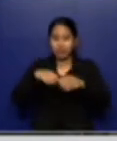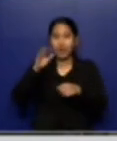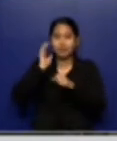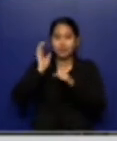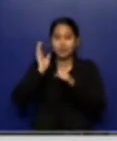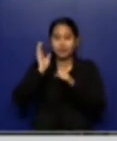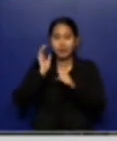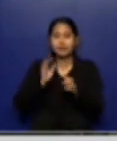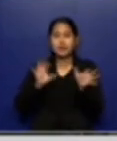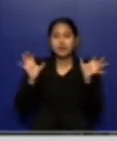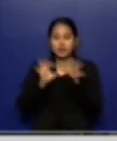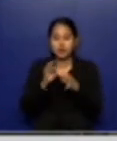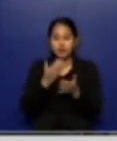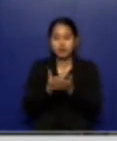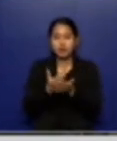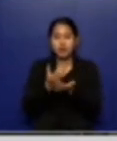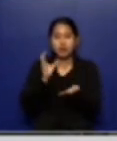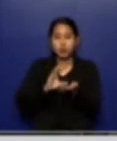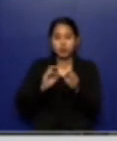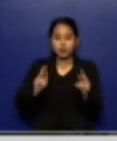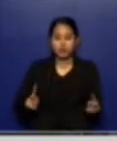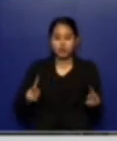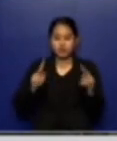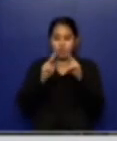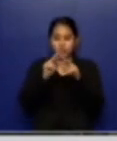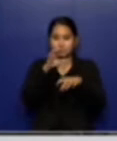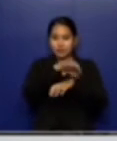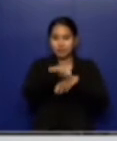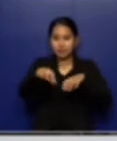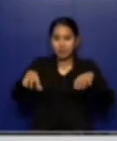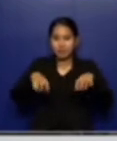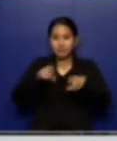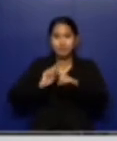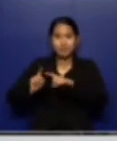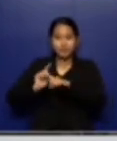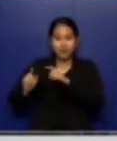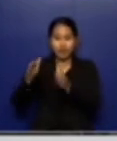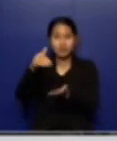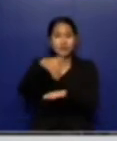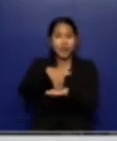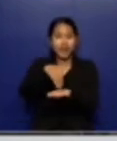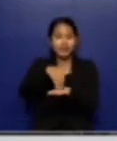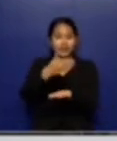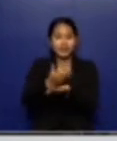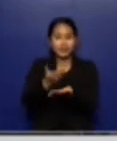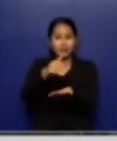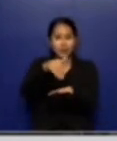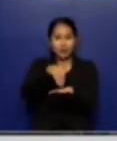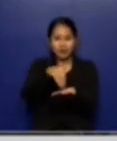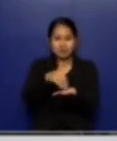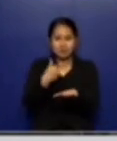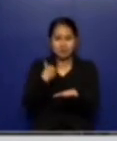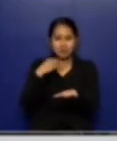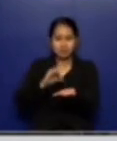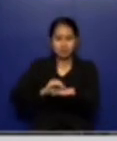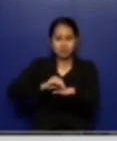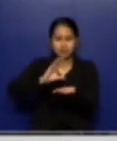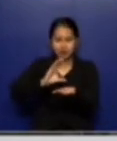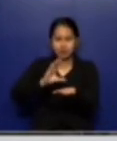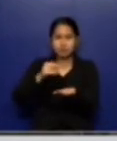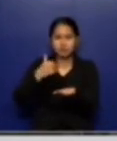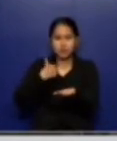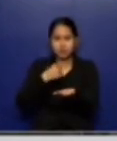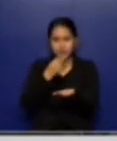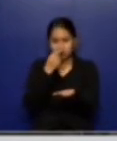บประมาณแต่ละกระทรวงงบกลางนะครับถึงแม้จะมีจำนวนมากนะครับแต่ผมมาดู